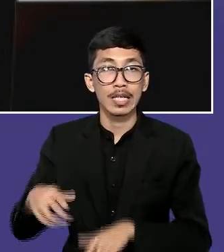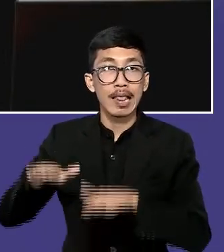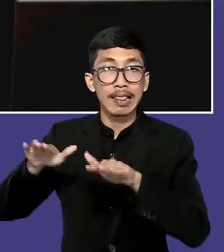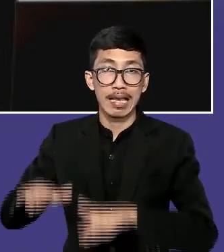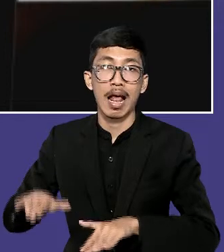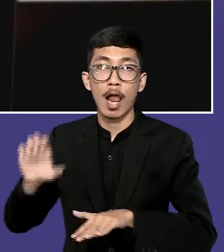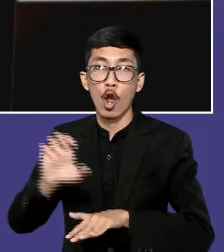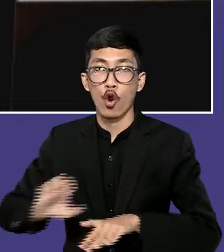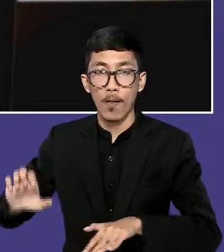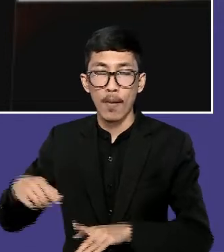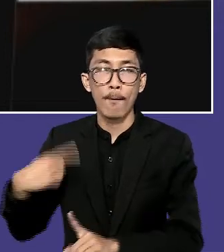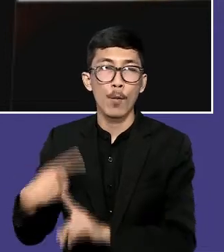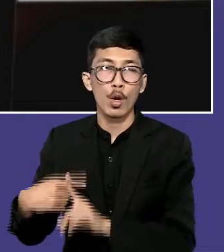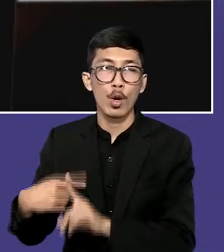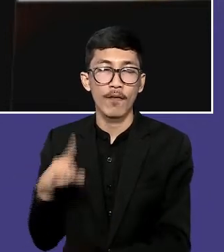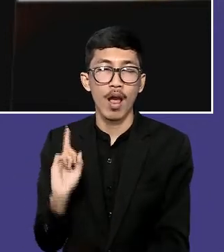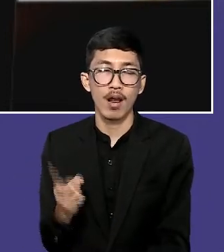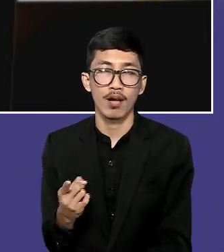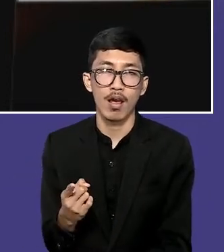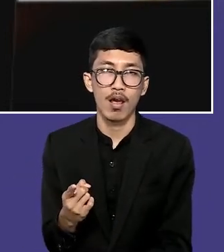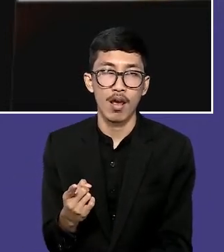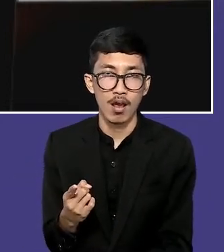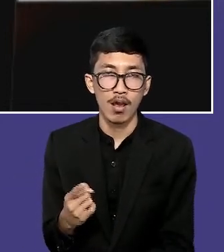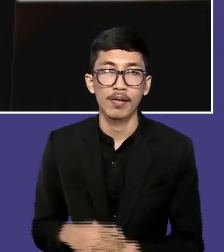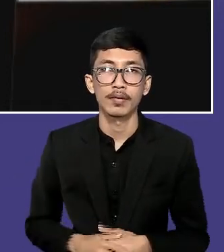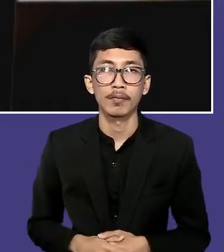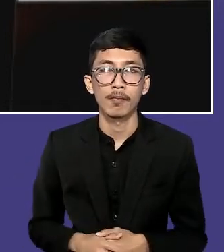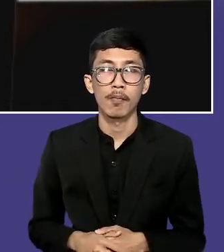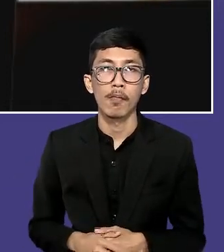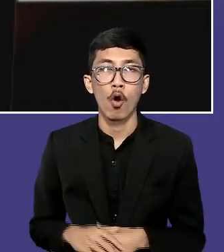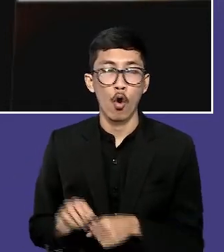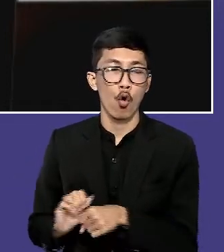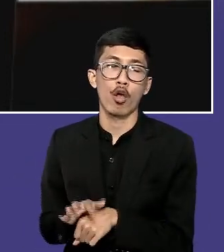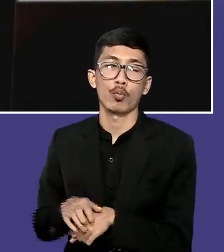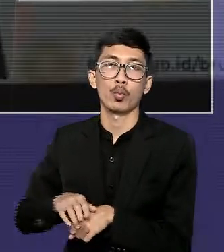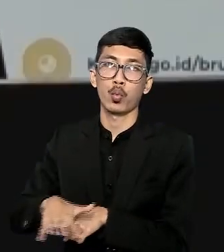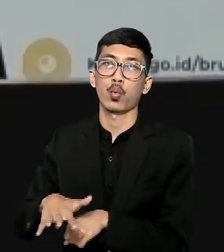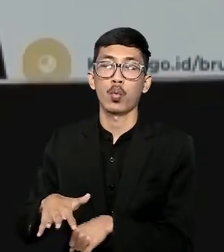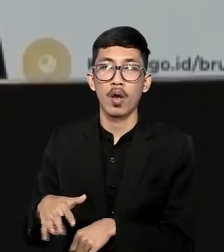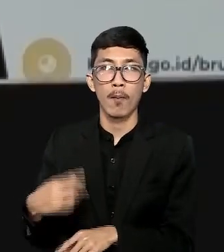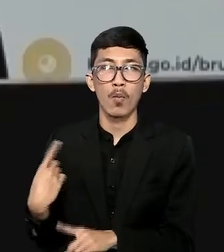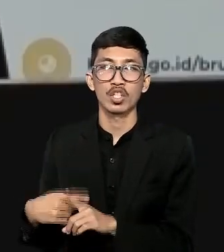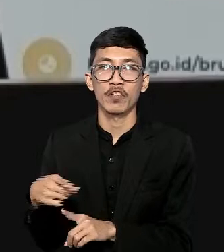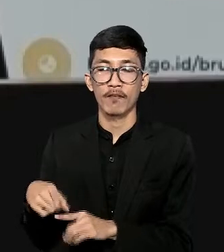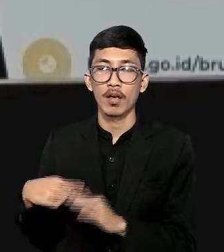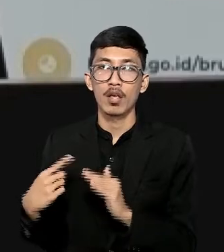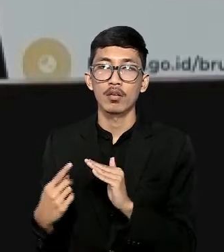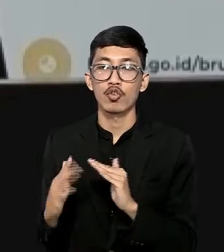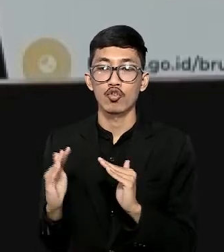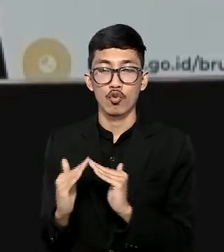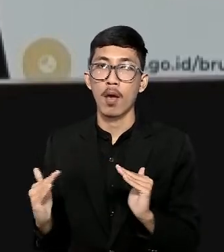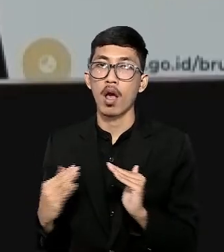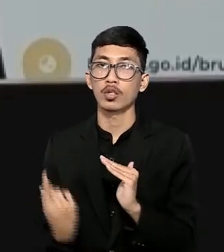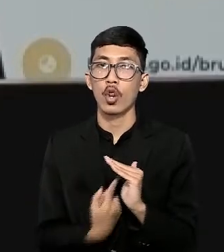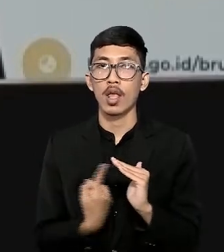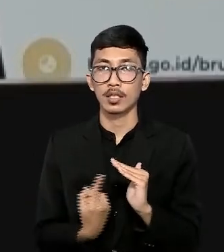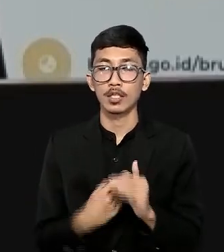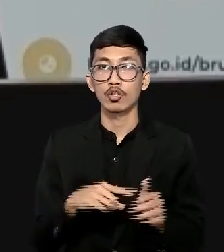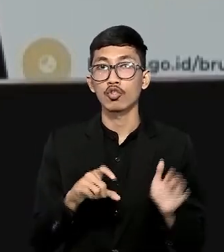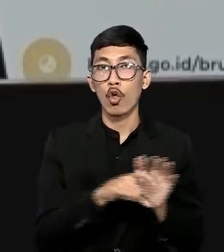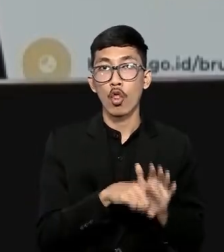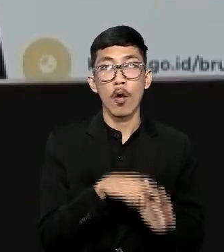positif kena porona tetapi umumnya mereka diisolasi di rumah seperti di